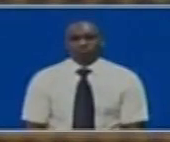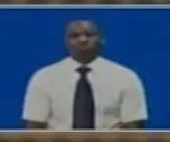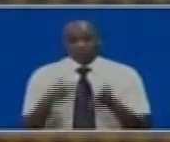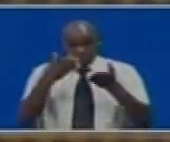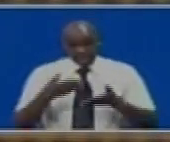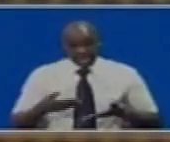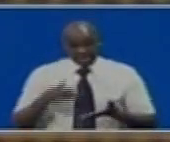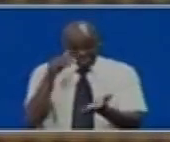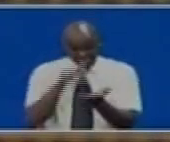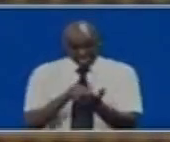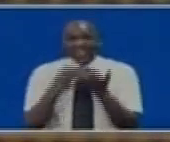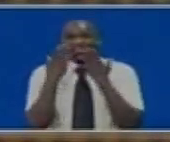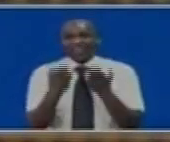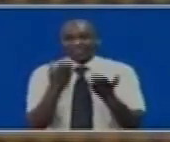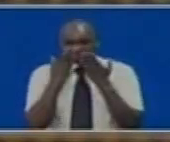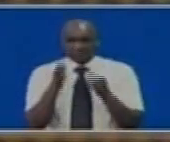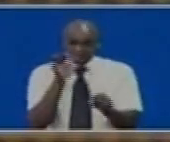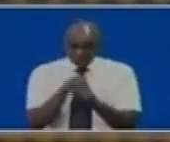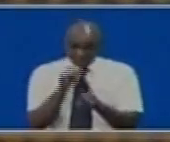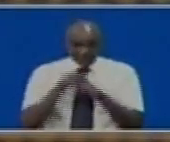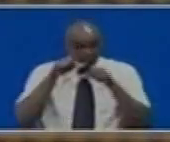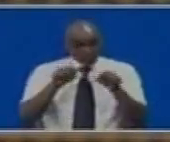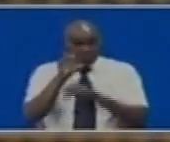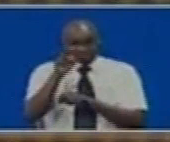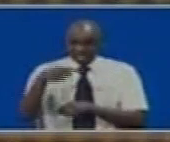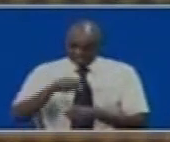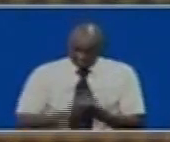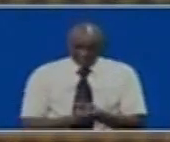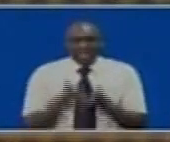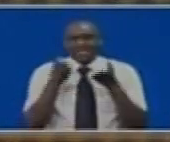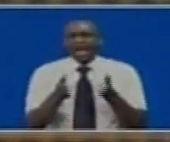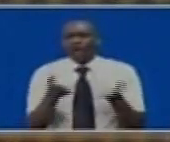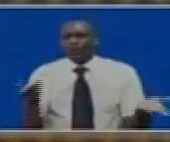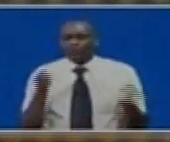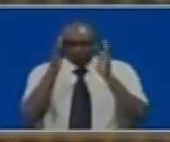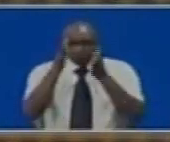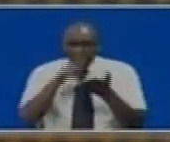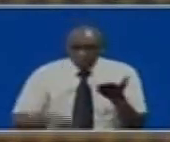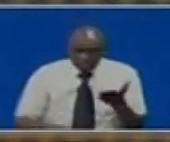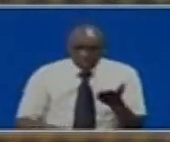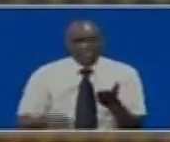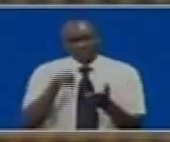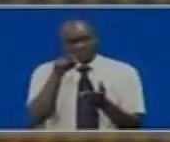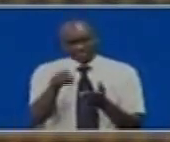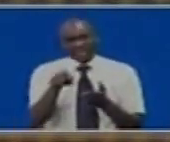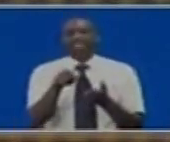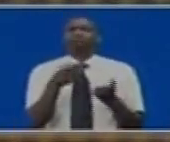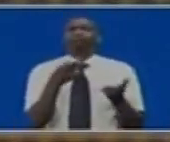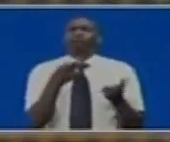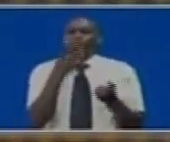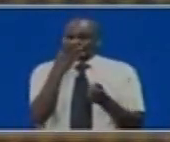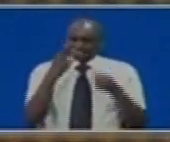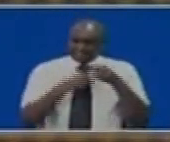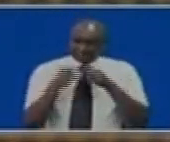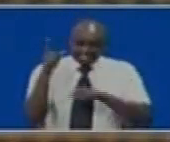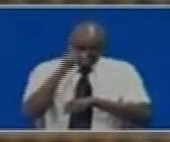Karibu tena mtazamaji na asante sana kwa kuendelea kuwa nasi. Moja kwa moja basi tuangazie viunzi vya maadili ambavyo